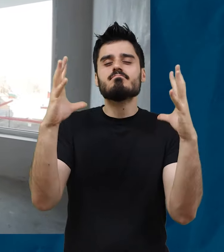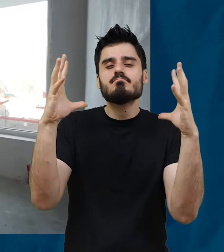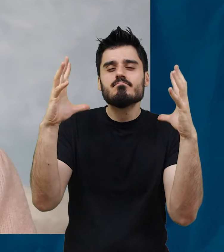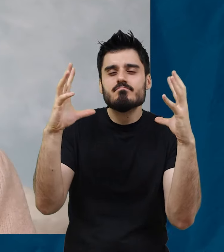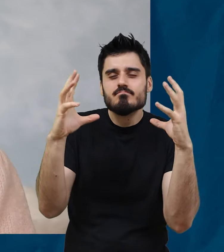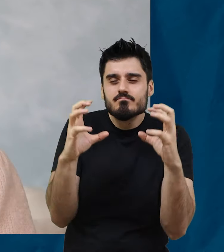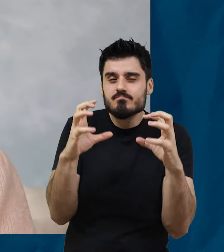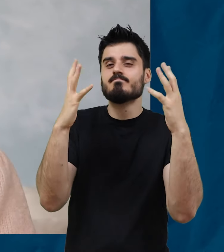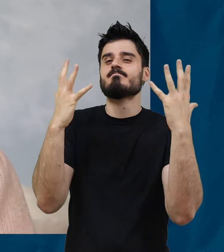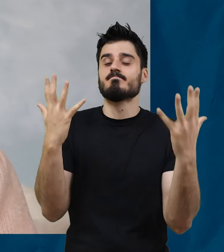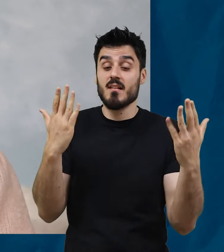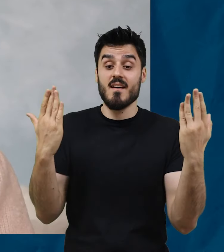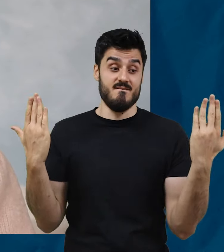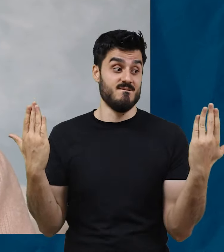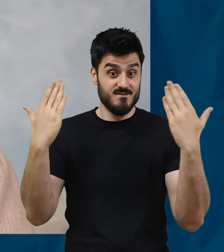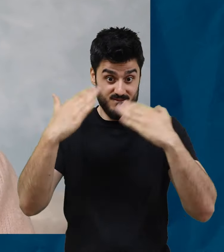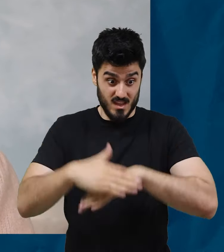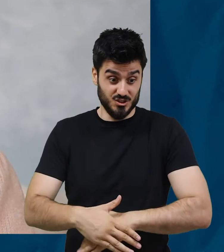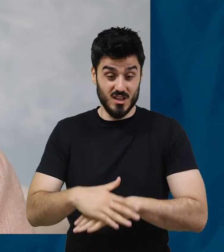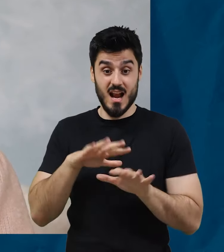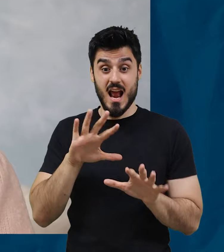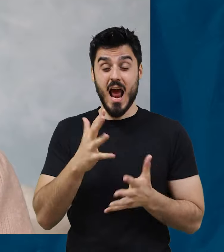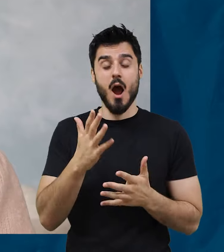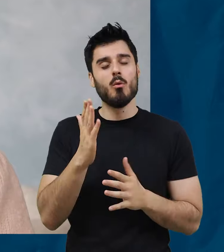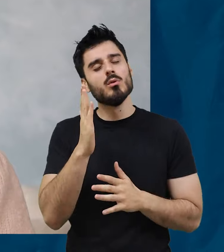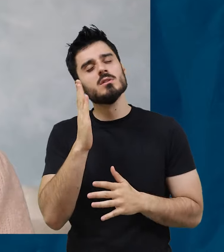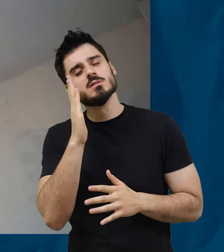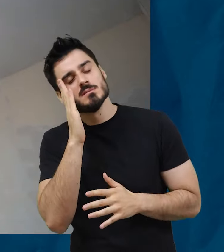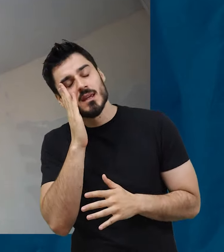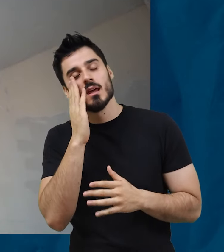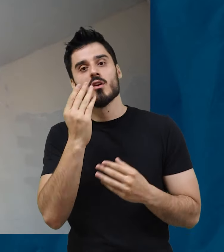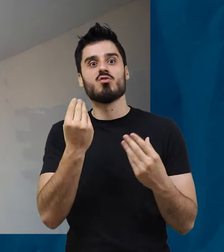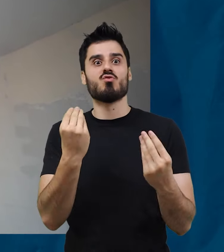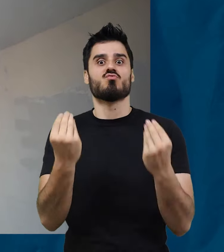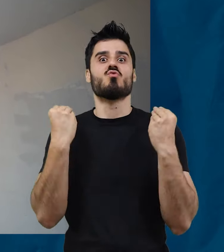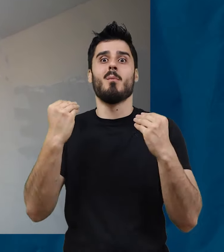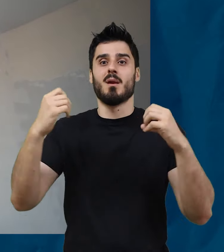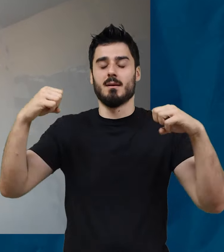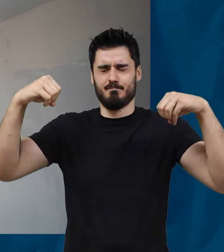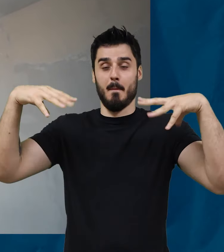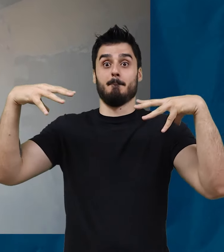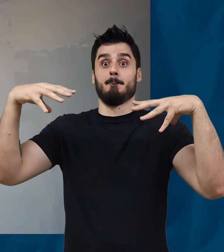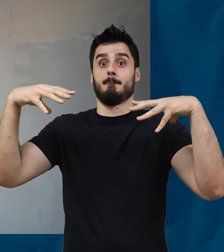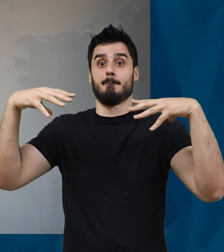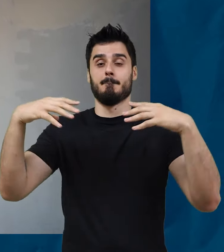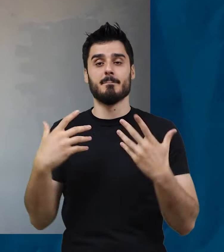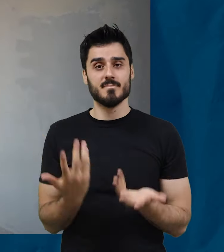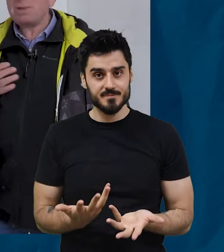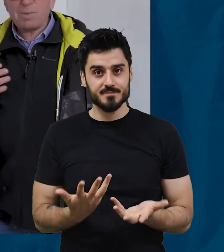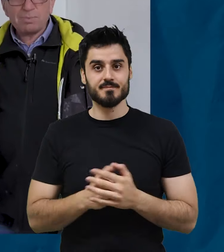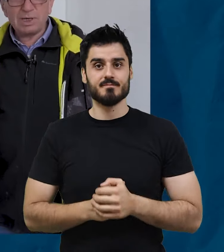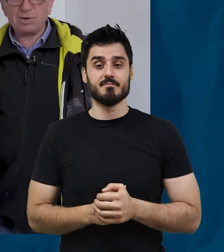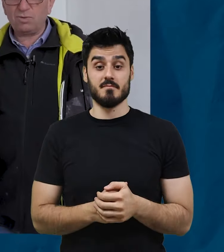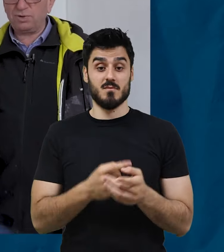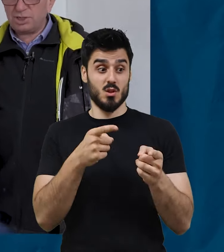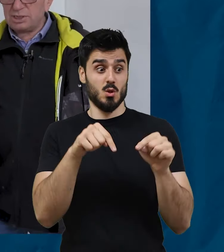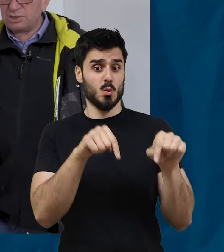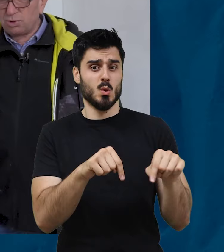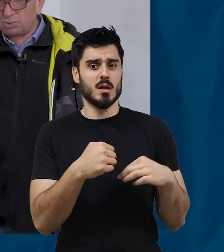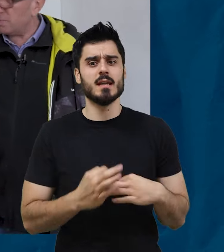И вечерта, когато се ляга, да има добро осветление, да може да се чете. Аз е тук, нямам